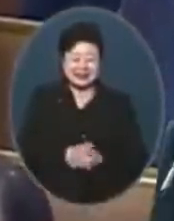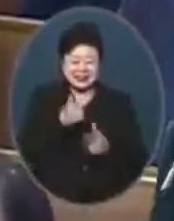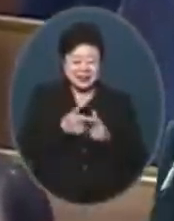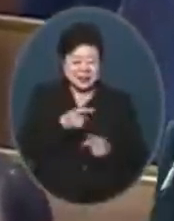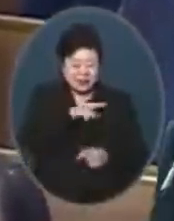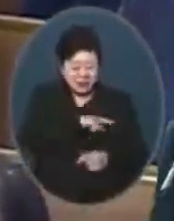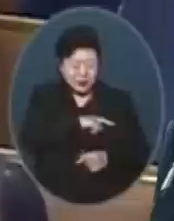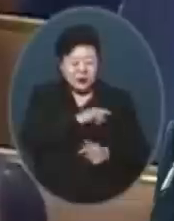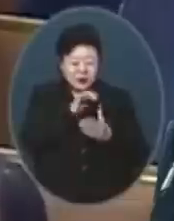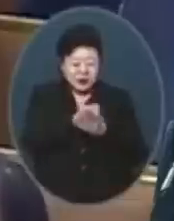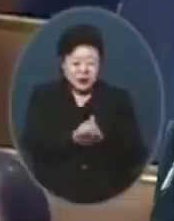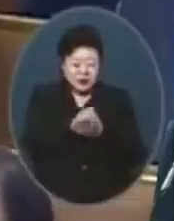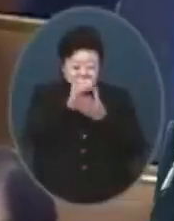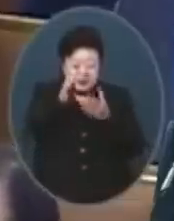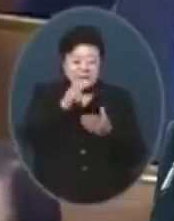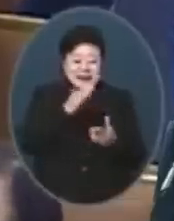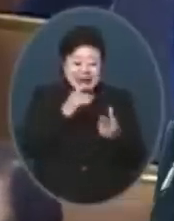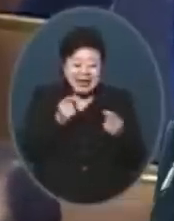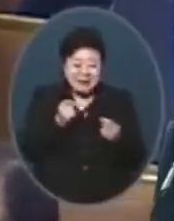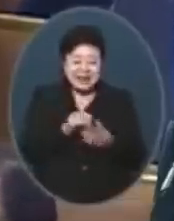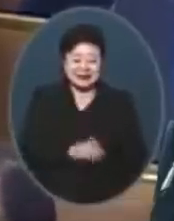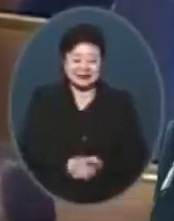예수님 이름으로 기도드립니다.